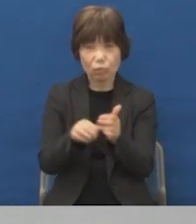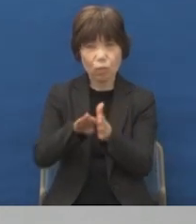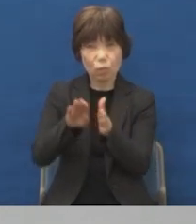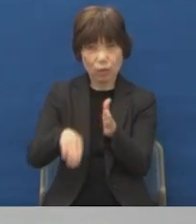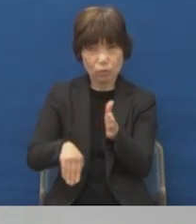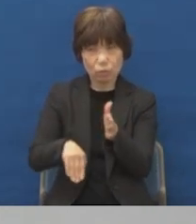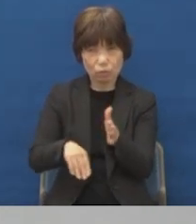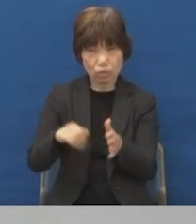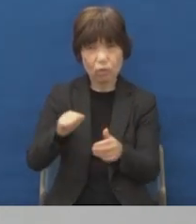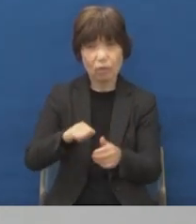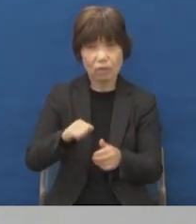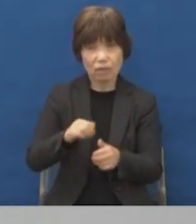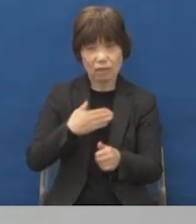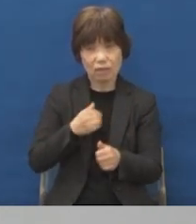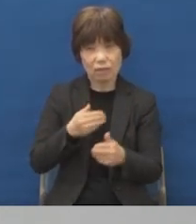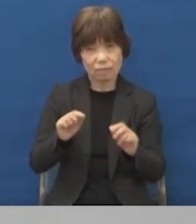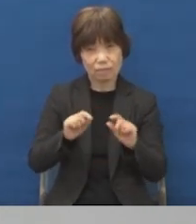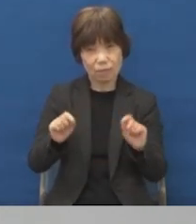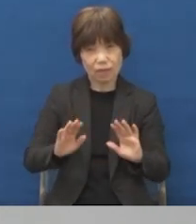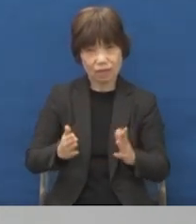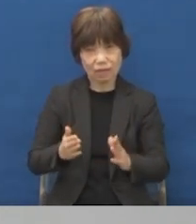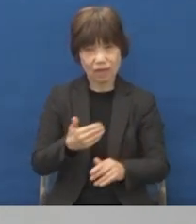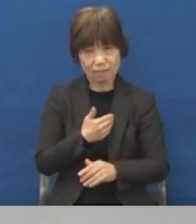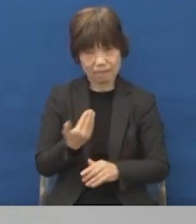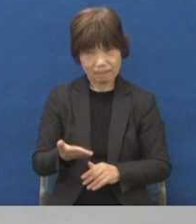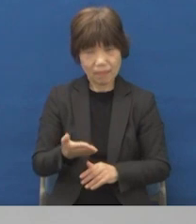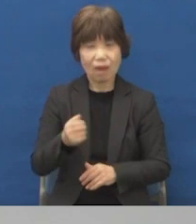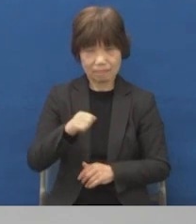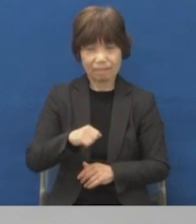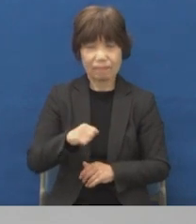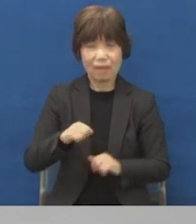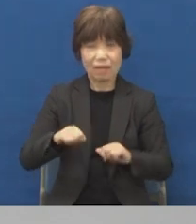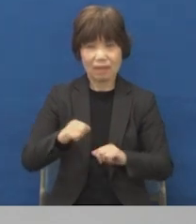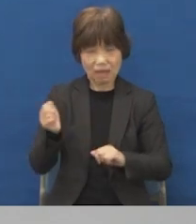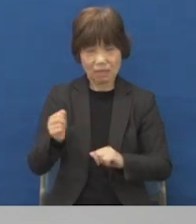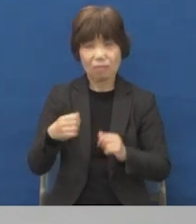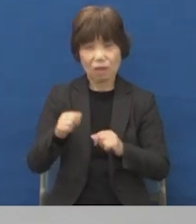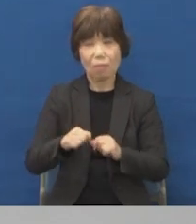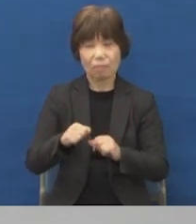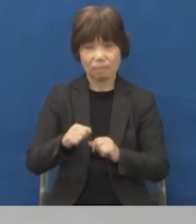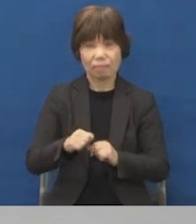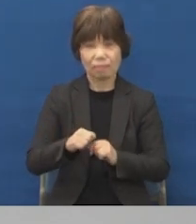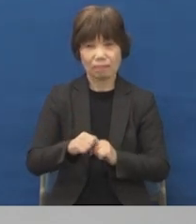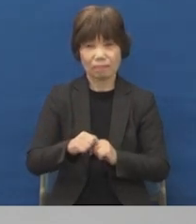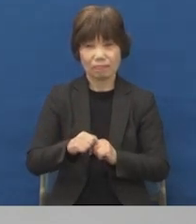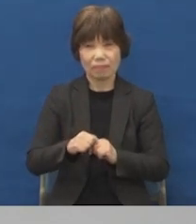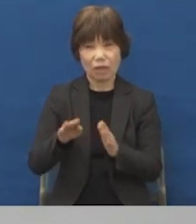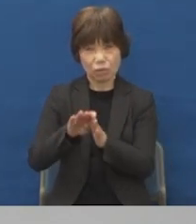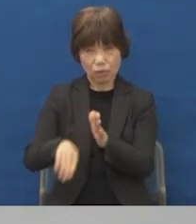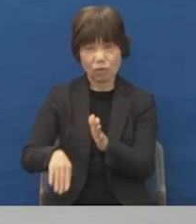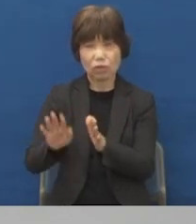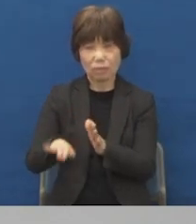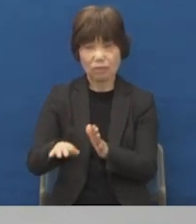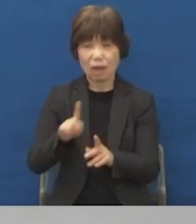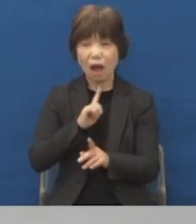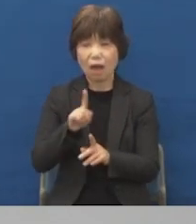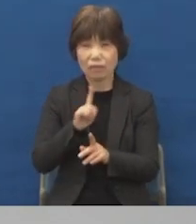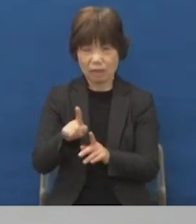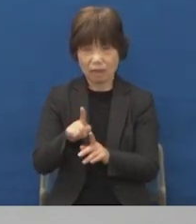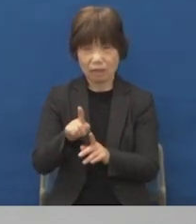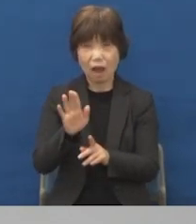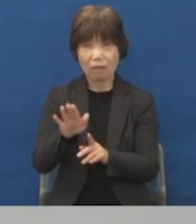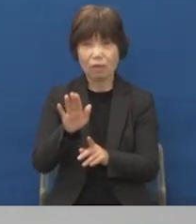か。ご異議なしと認め、省略いたします。これより討論を行います。発言の通告がありますので、これを許